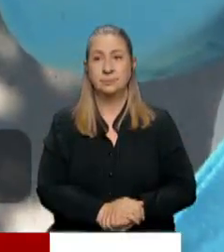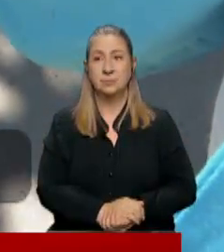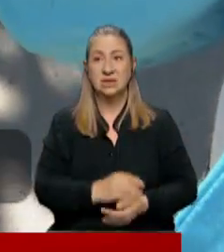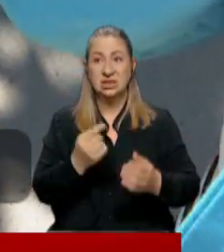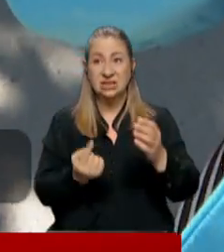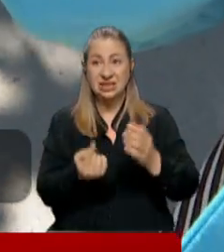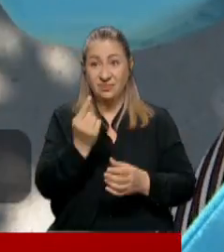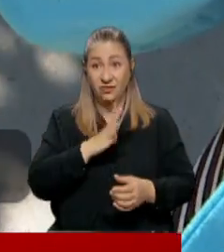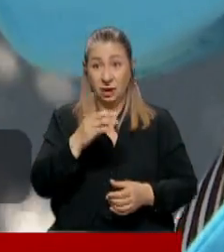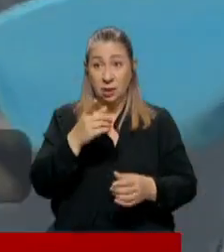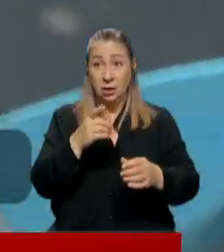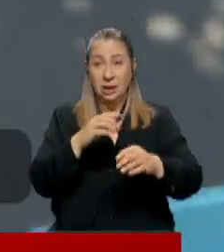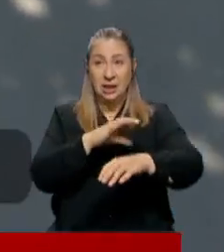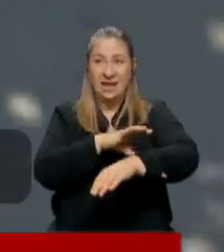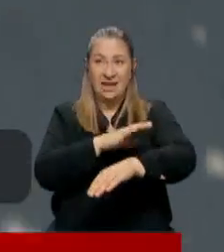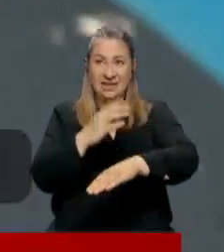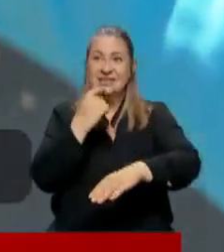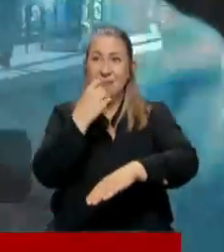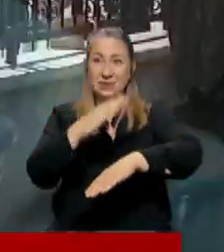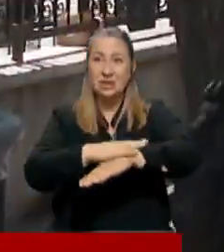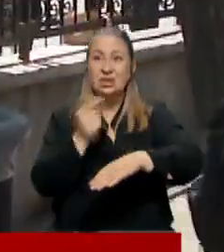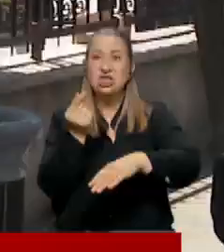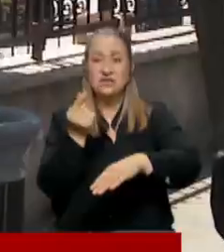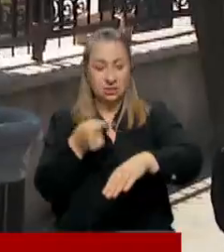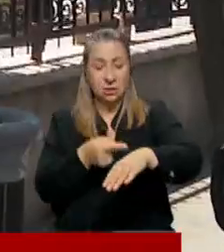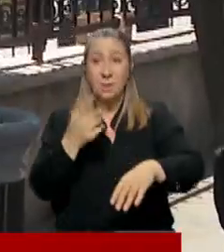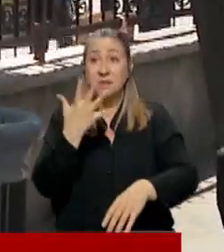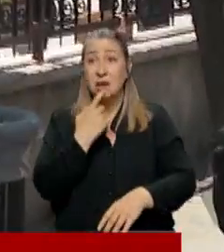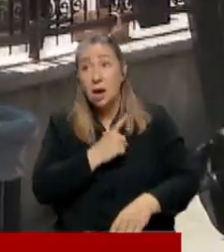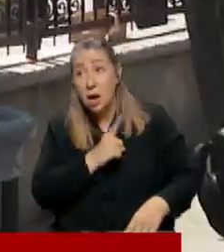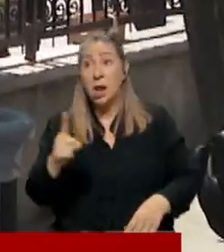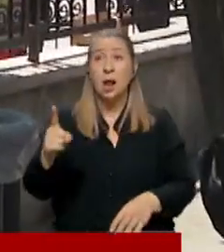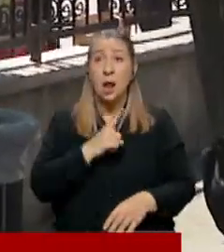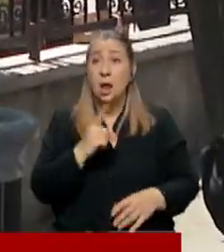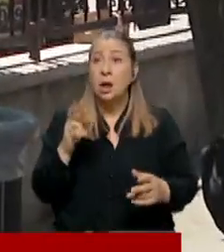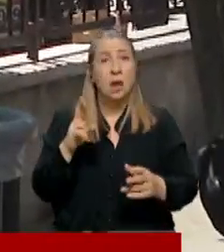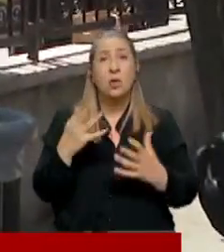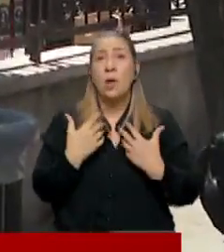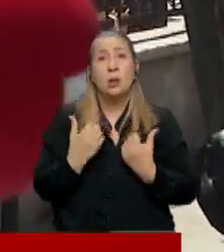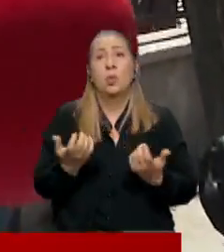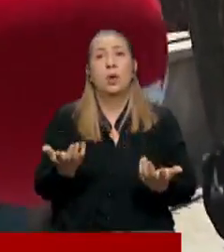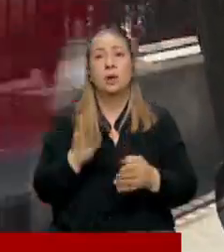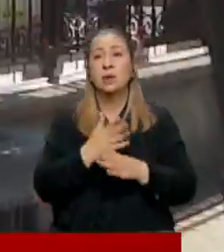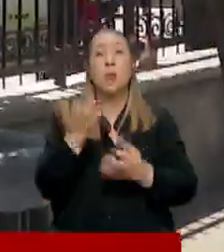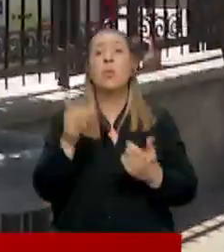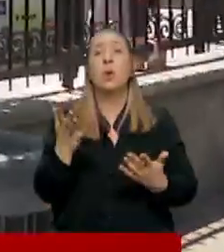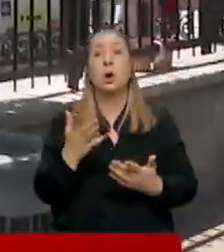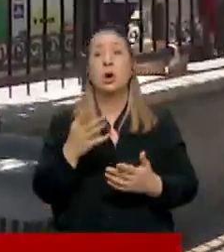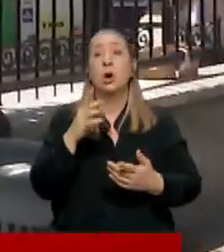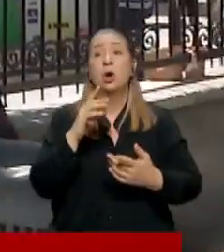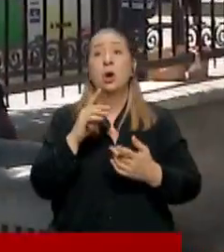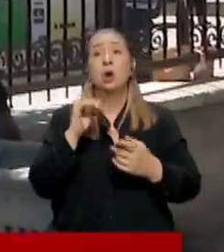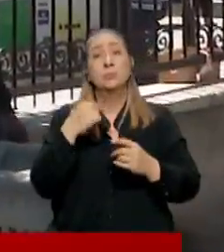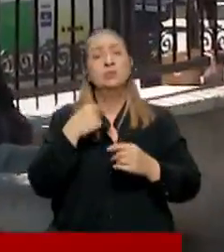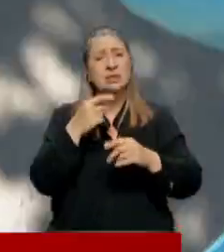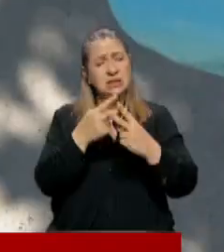Çivi mi var orada? Evet, platin var. Platinin çivisi çıkmış. 5 senedir gidip geliyorum buraya. Halen daha alacaklar yani. Neden almıyorlar? Sırası geldi